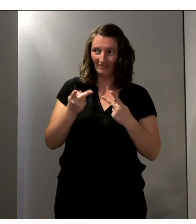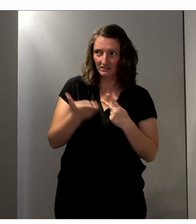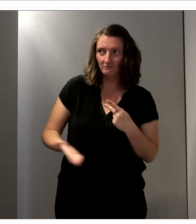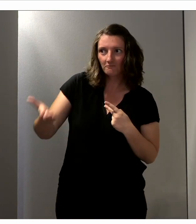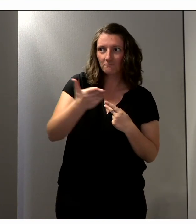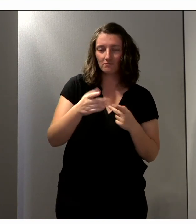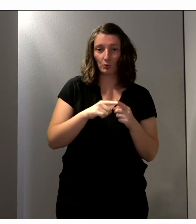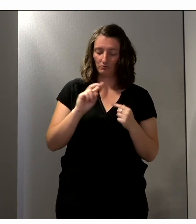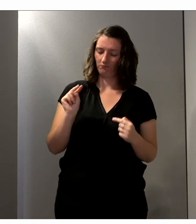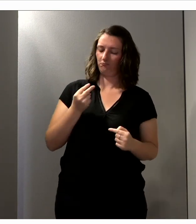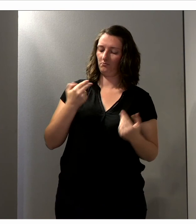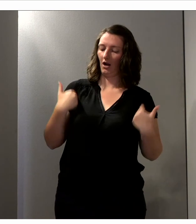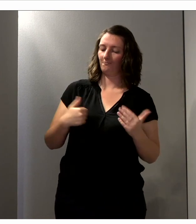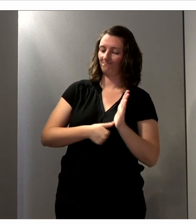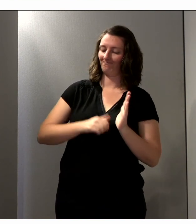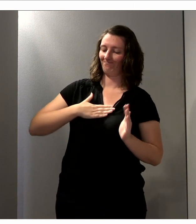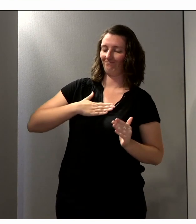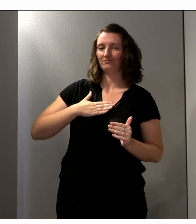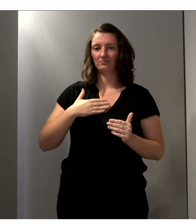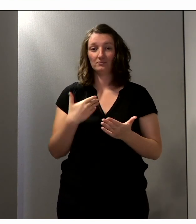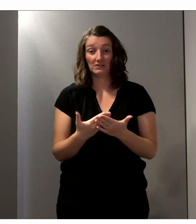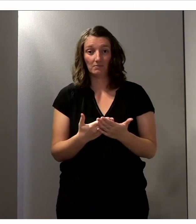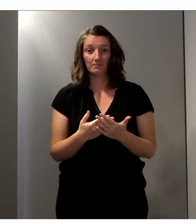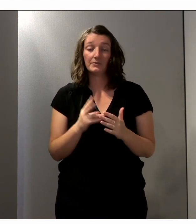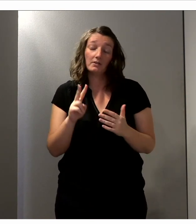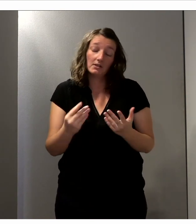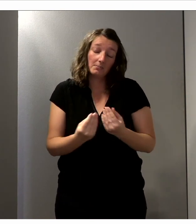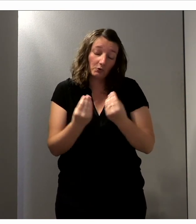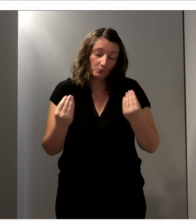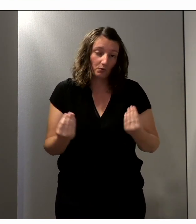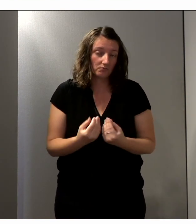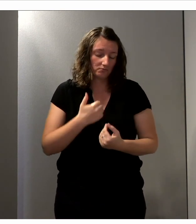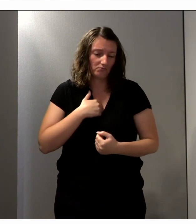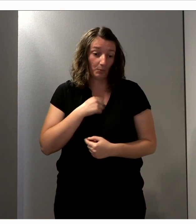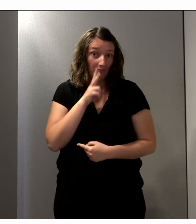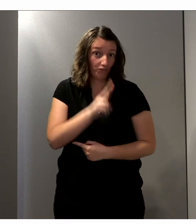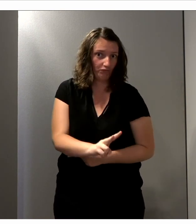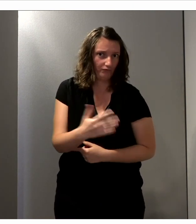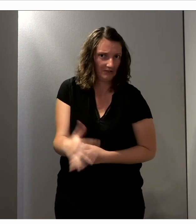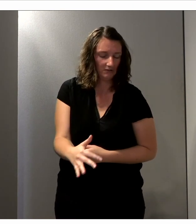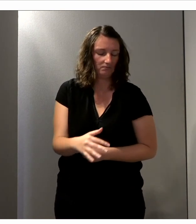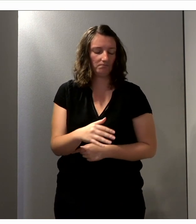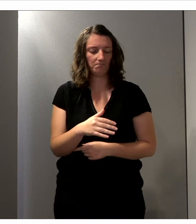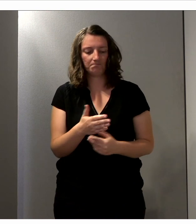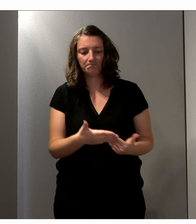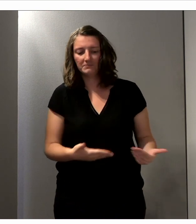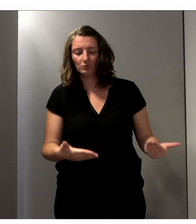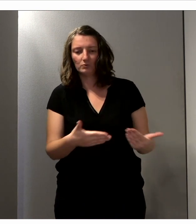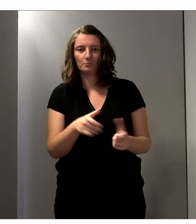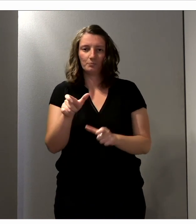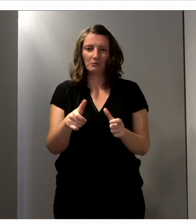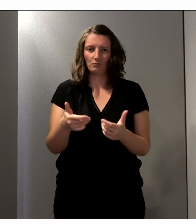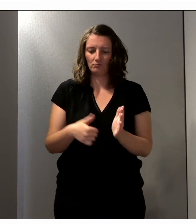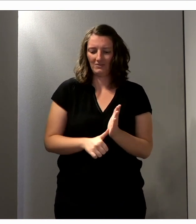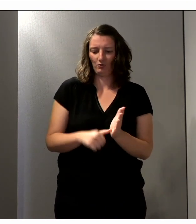autres. J'ai pu être témoin, malheureusement, dans certaines situations où l'identité